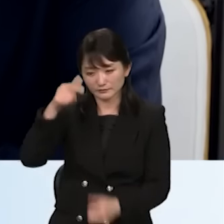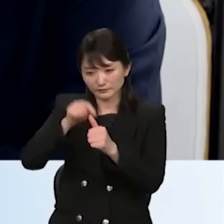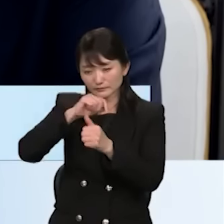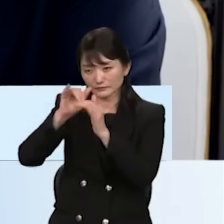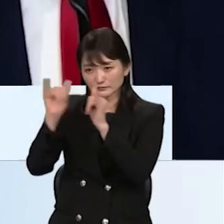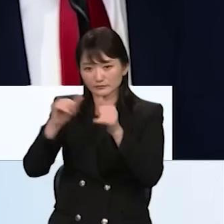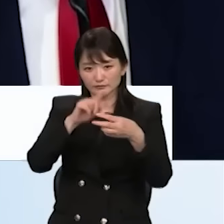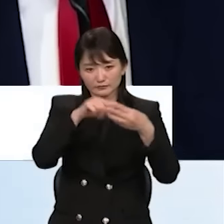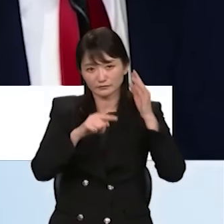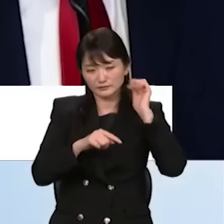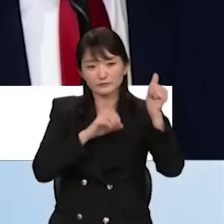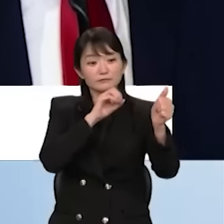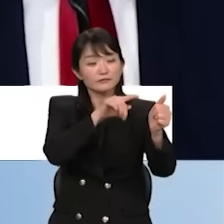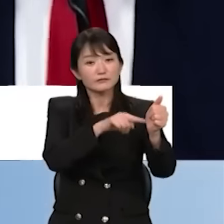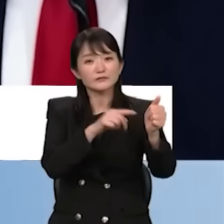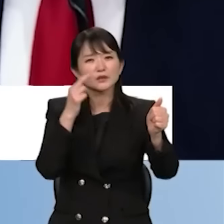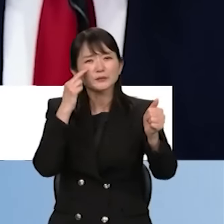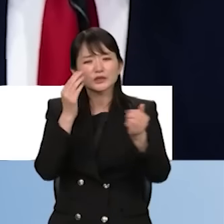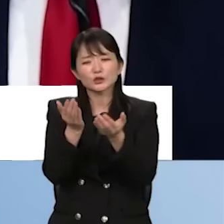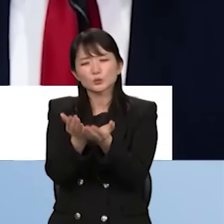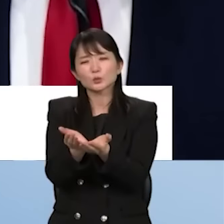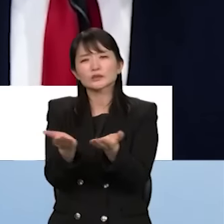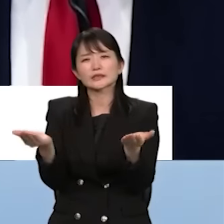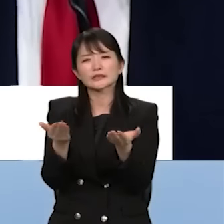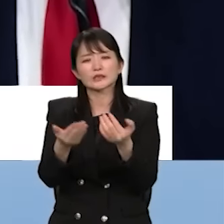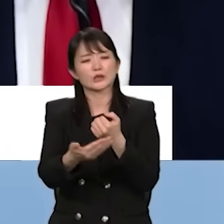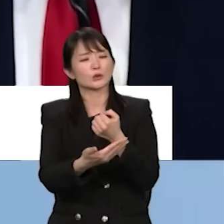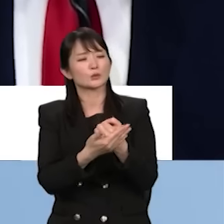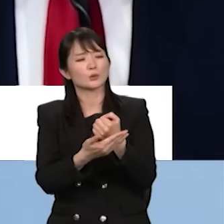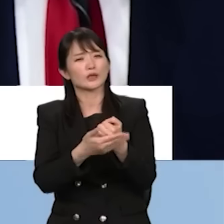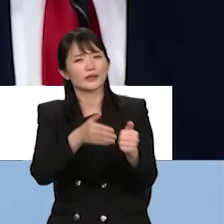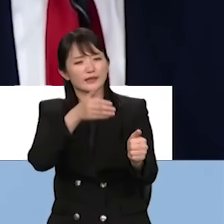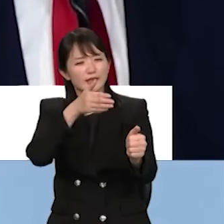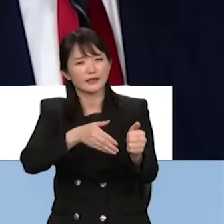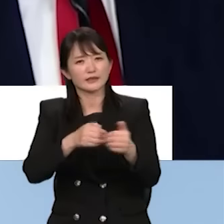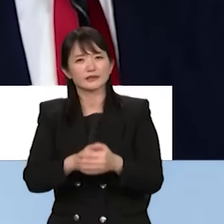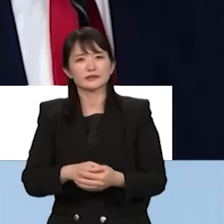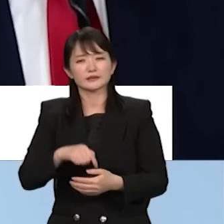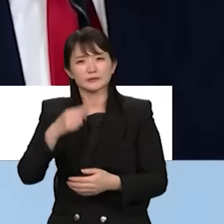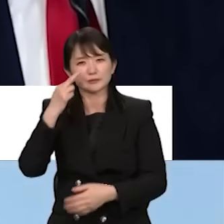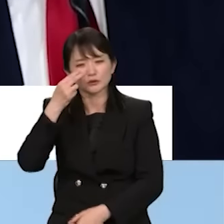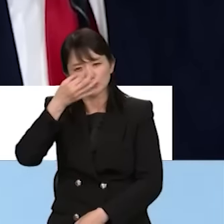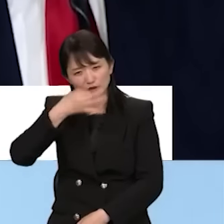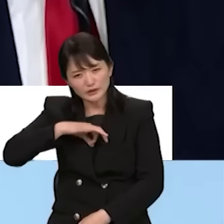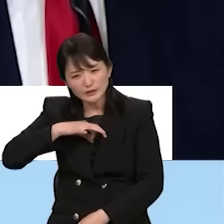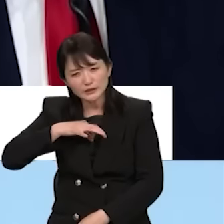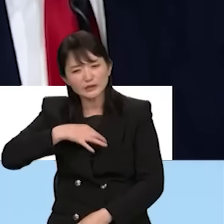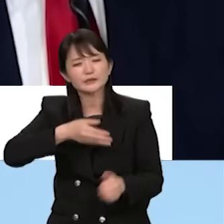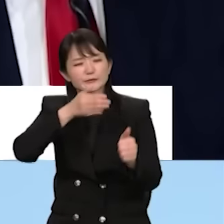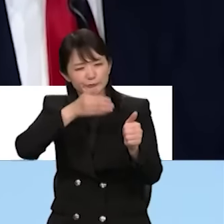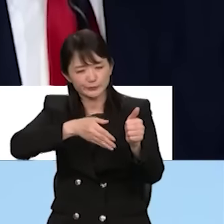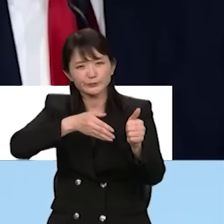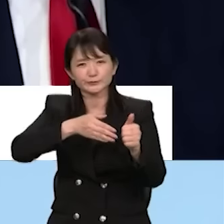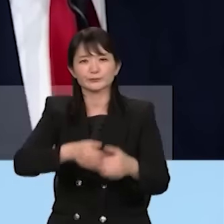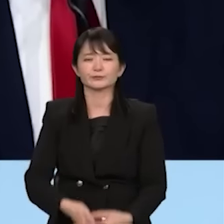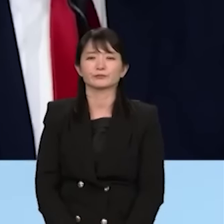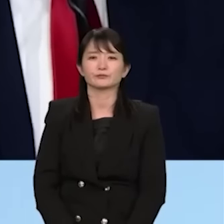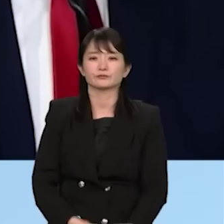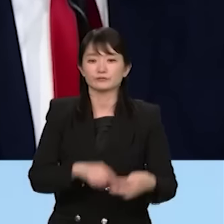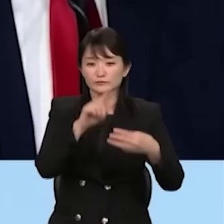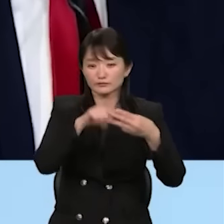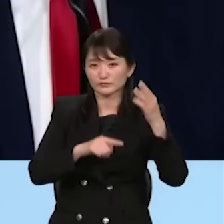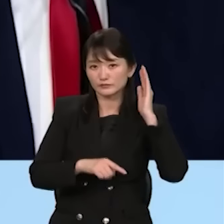윤석열 대통령에게 미국 조선업에 협력해달라면서 자국 이익을 강조하는 요청을 한 것으로 전해집니다. 윤